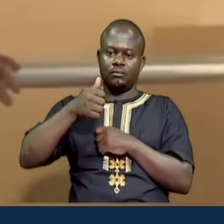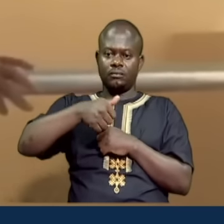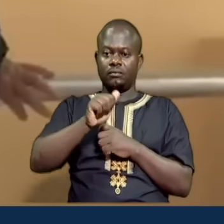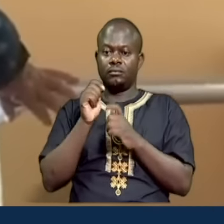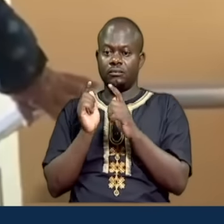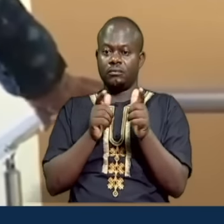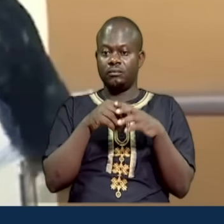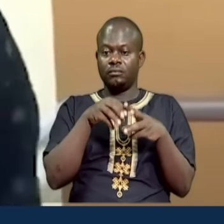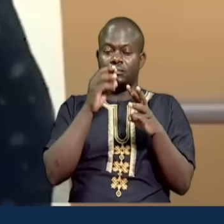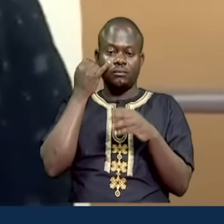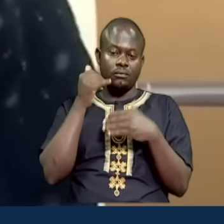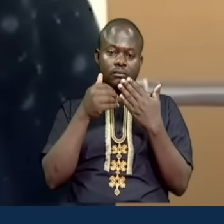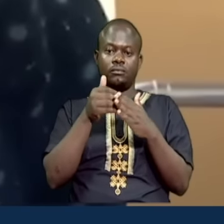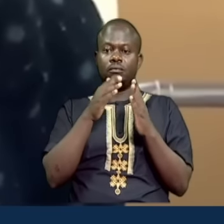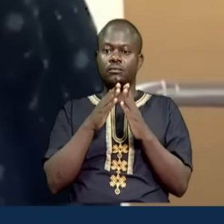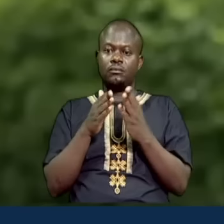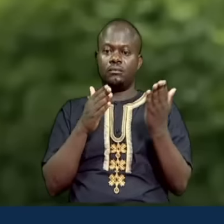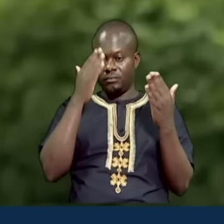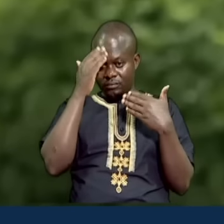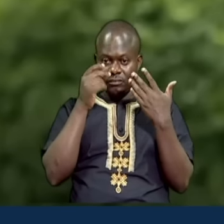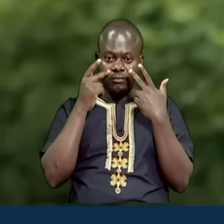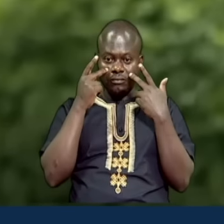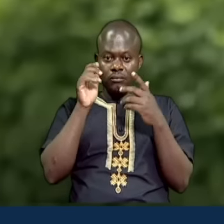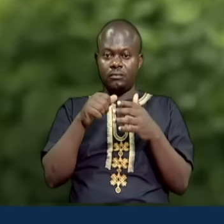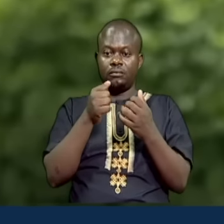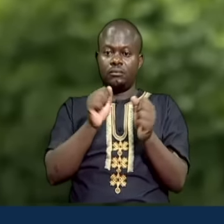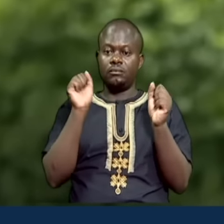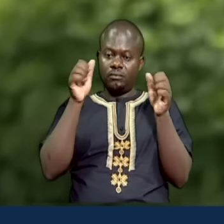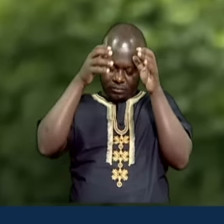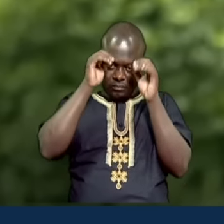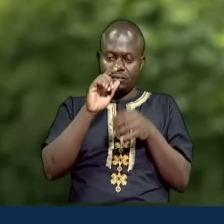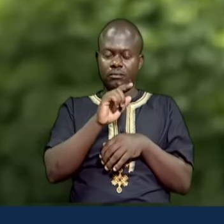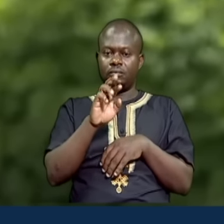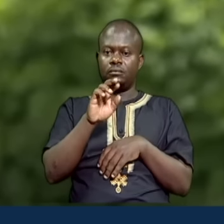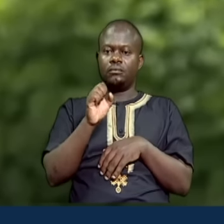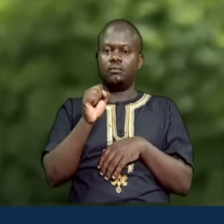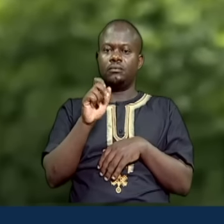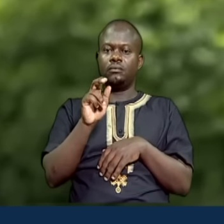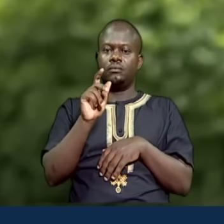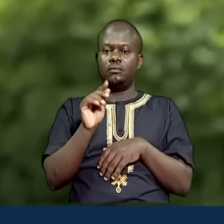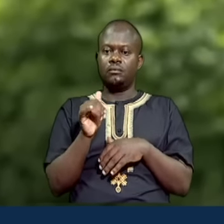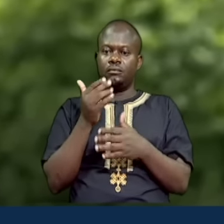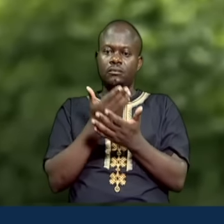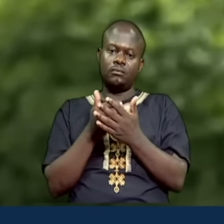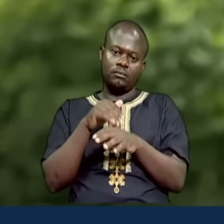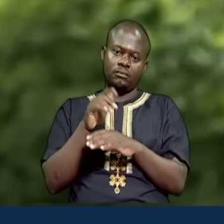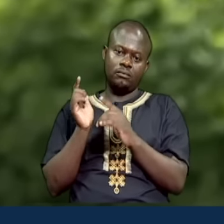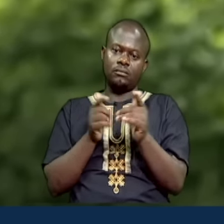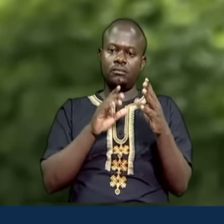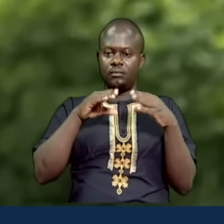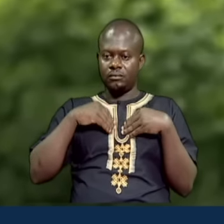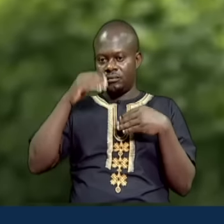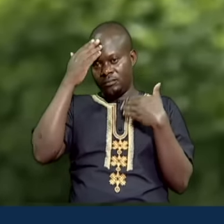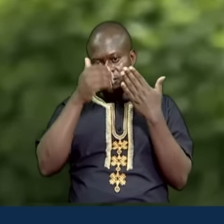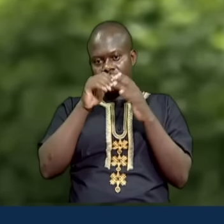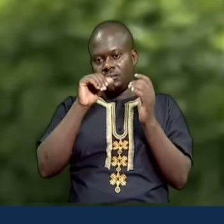kurwana mu buryo bukomeye muri iyo midugudu ngo barebe ko bayibohora. Perezida Zelensky yaboneyeho gusaba ibihugu by'amahanga kumwohereza intwaro bamwemereye